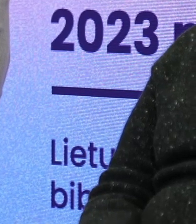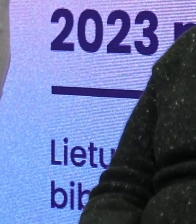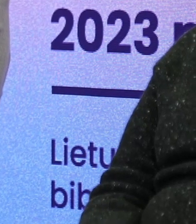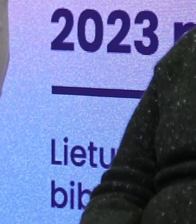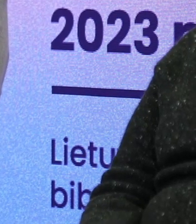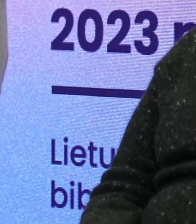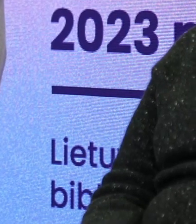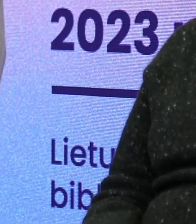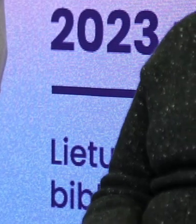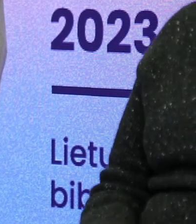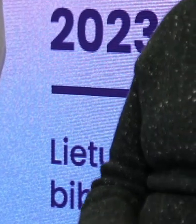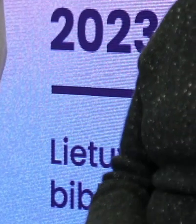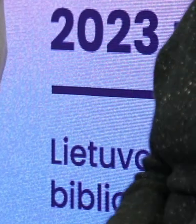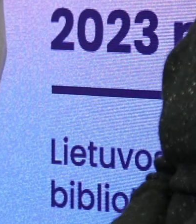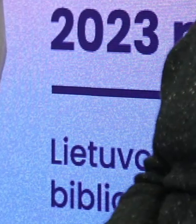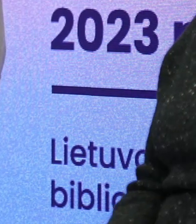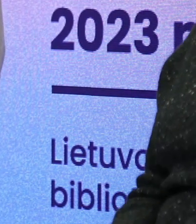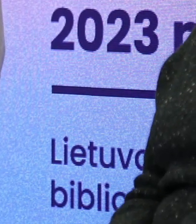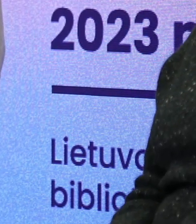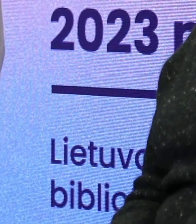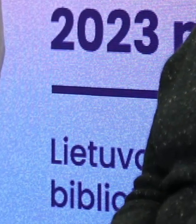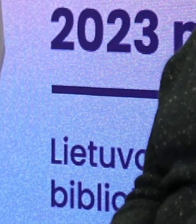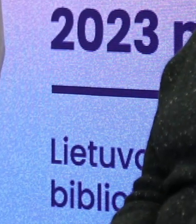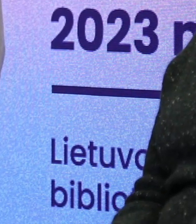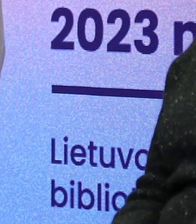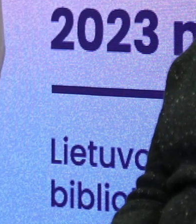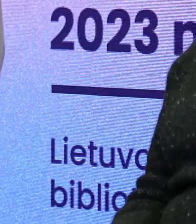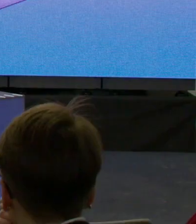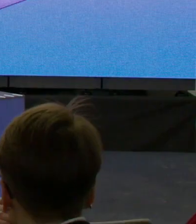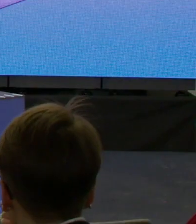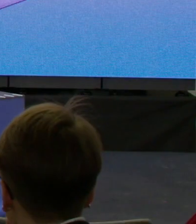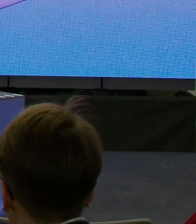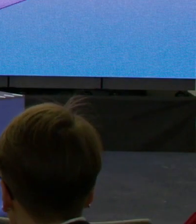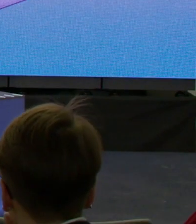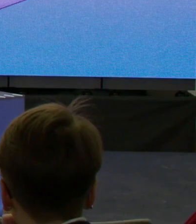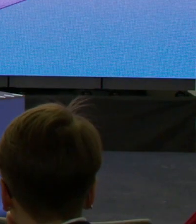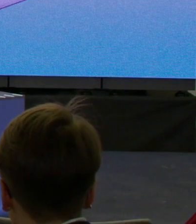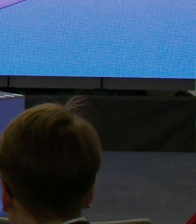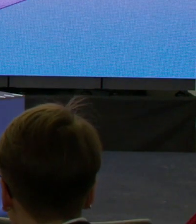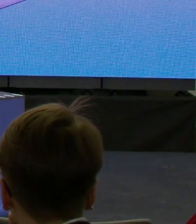pristatydamas pranešėjus ir prieš pradėdamas mūsų diskusiją,